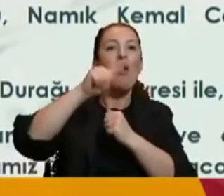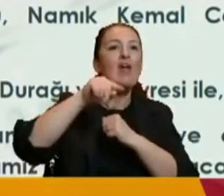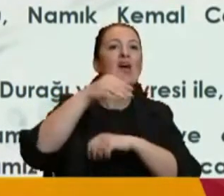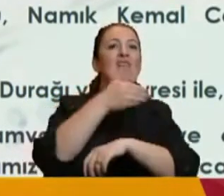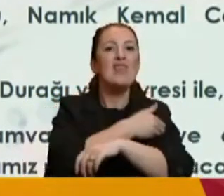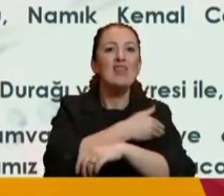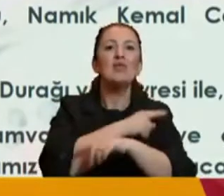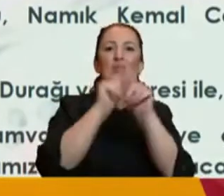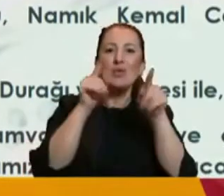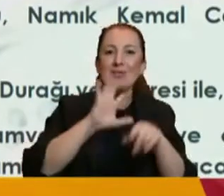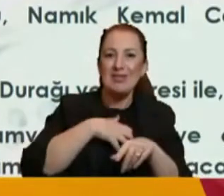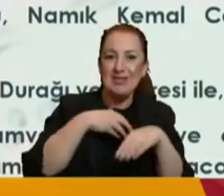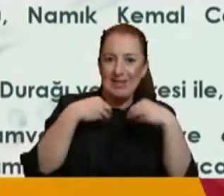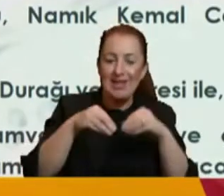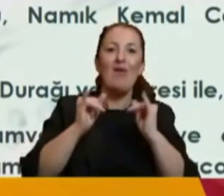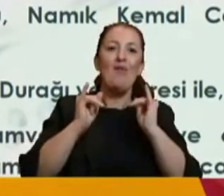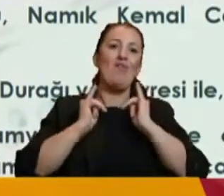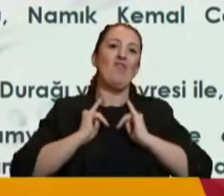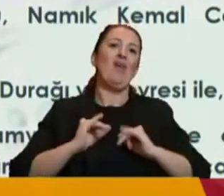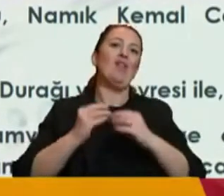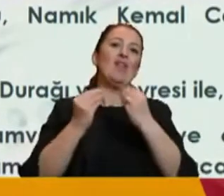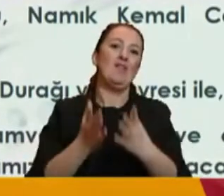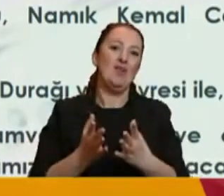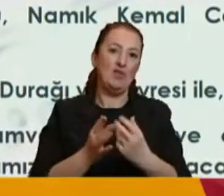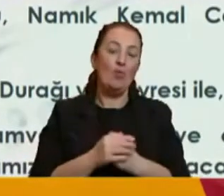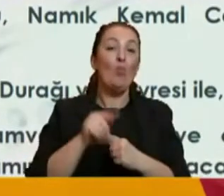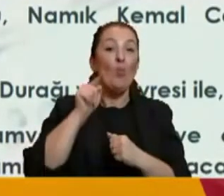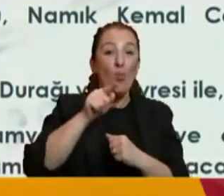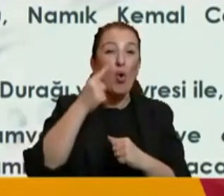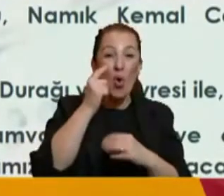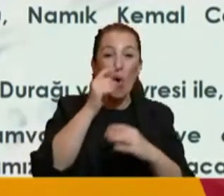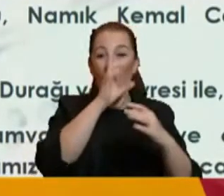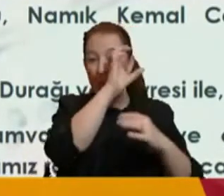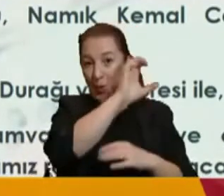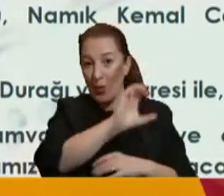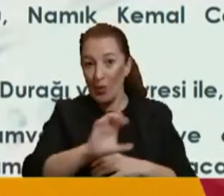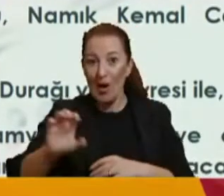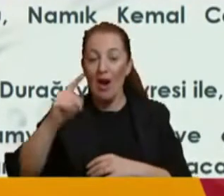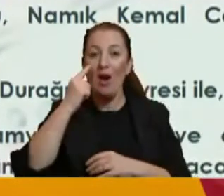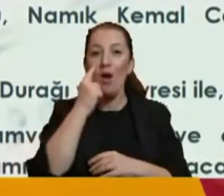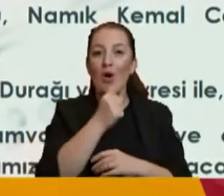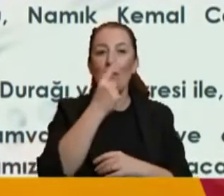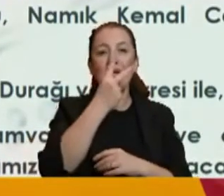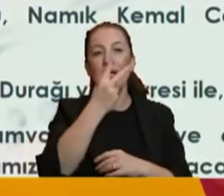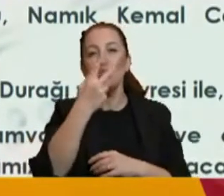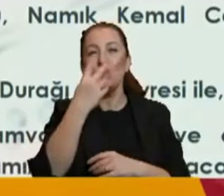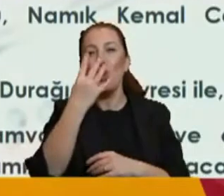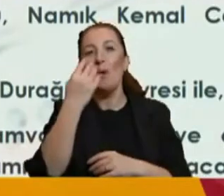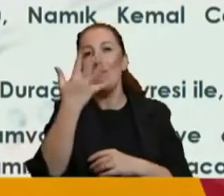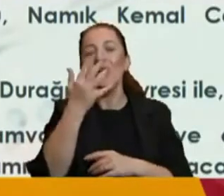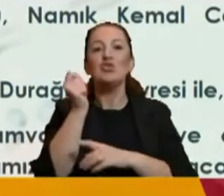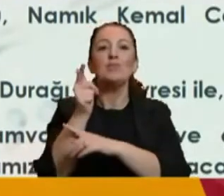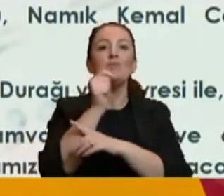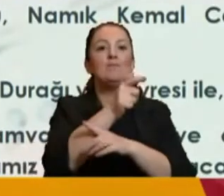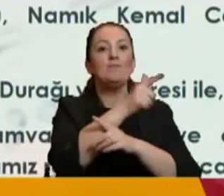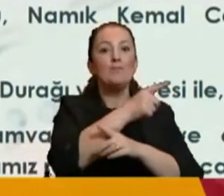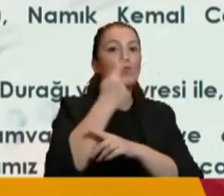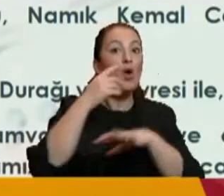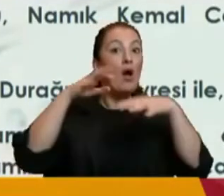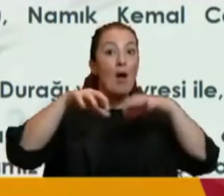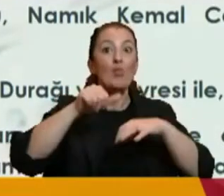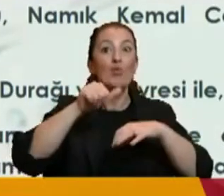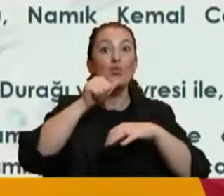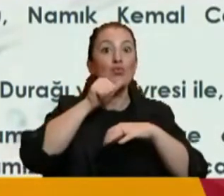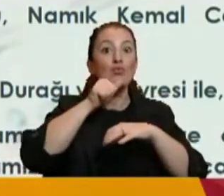esnafımız rahata kavuşmuş olacak yani Bu tünel bir iki üç dört beş tane içinin yağmur